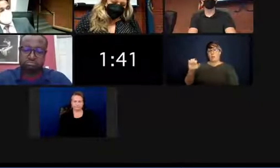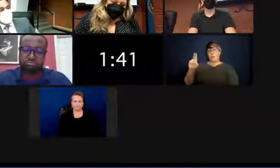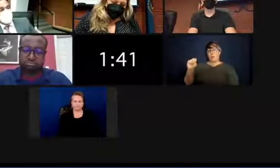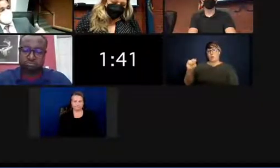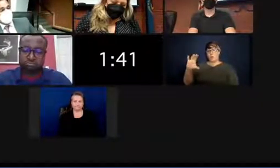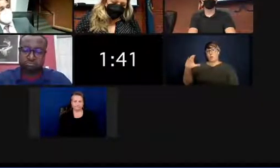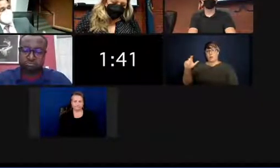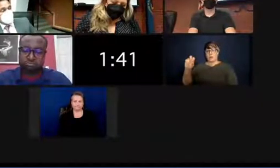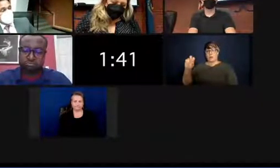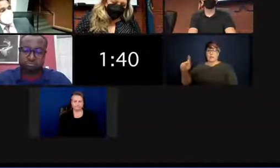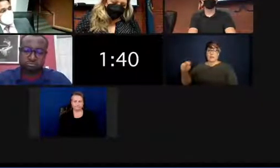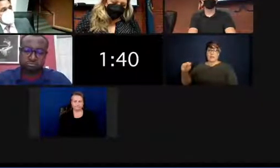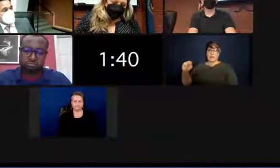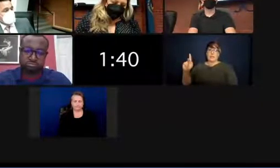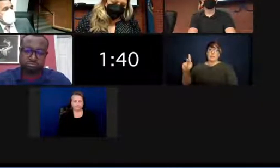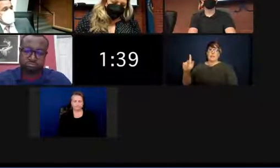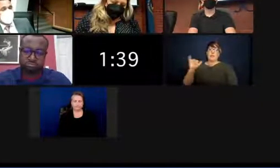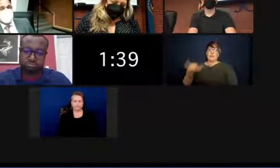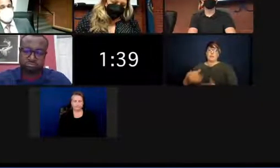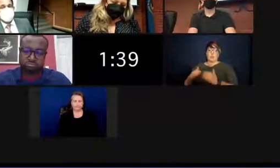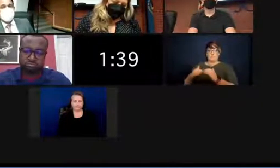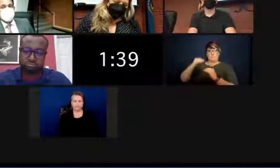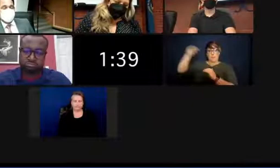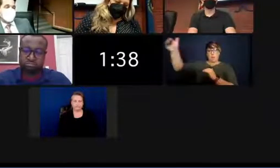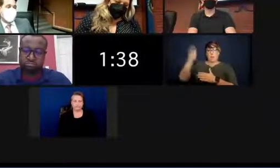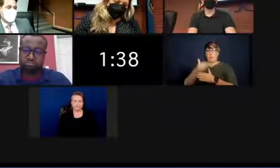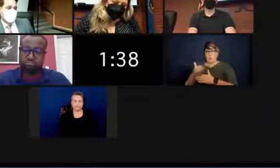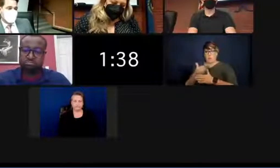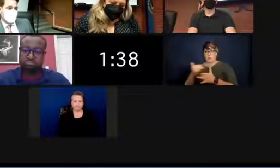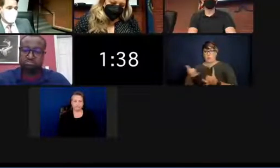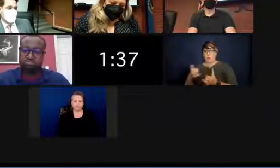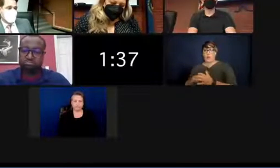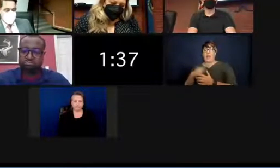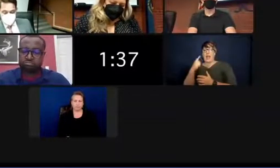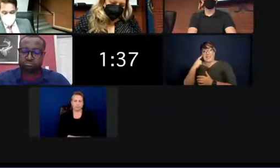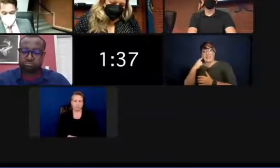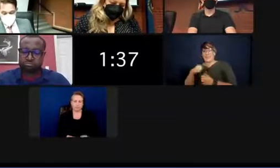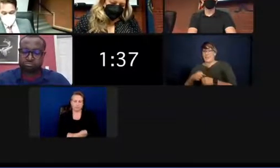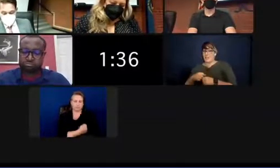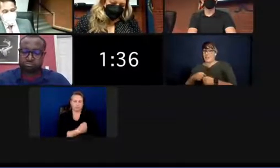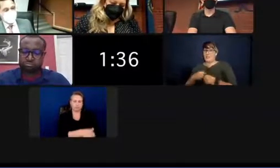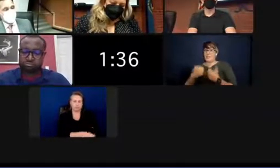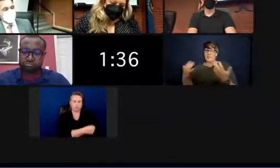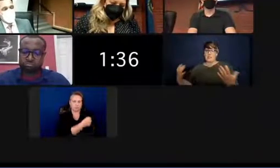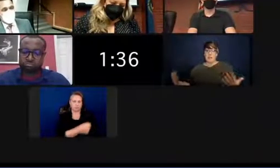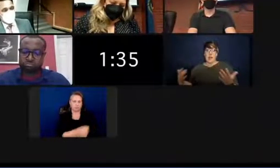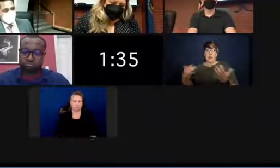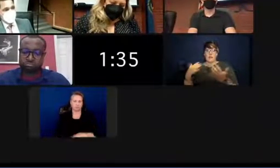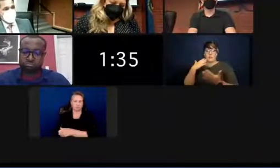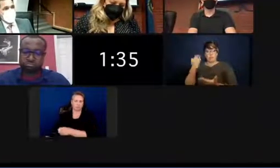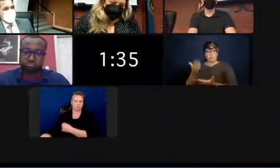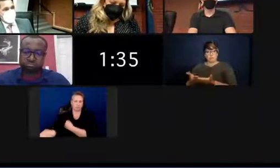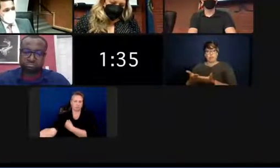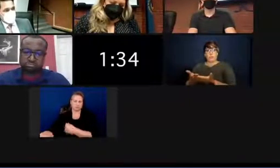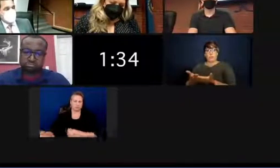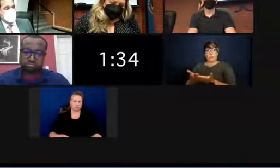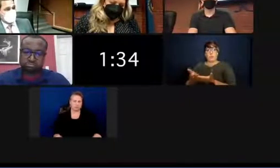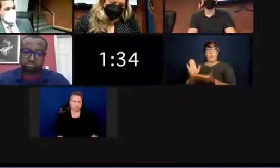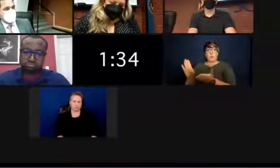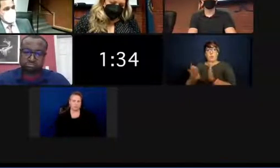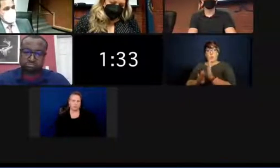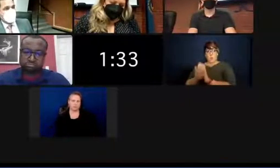Hizi zote ni shule ambazo zimepita kiwango kilichowekwa